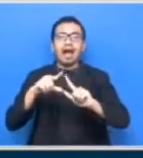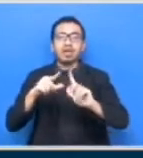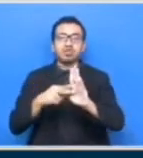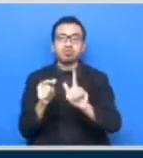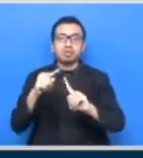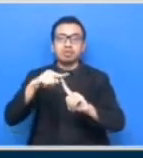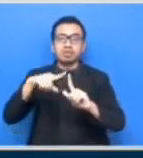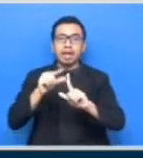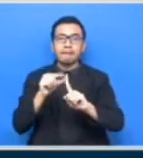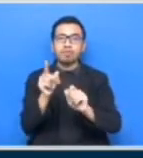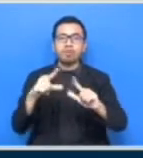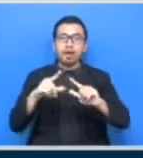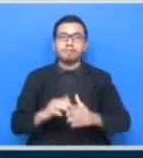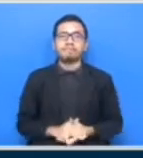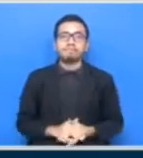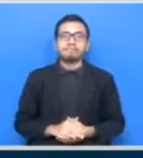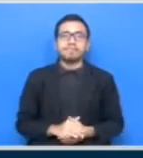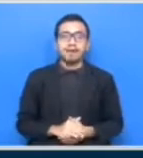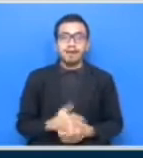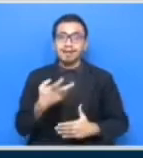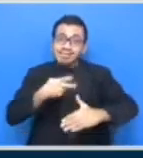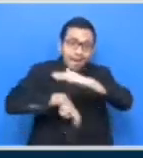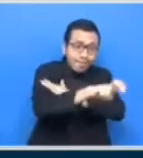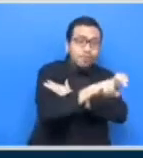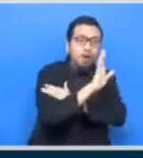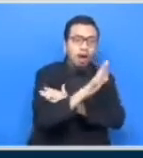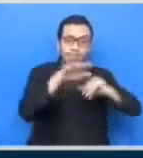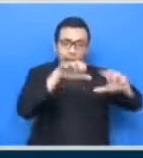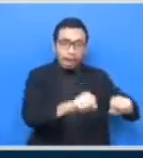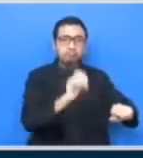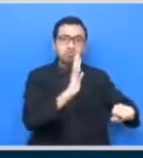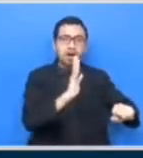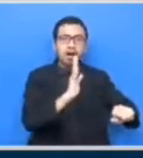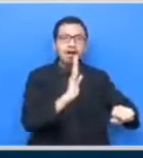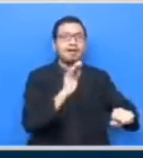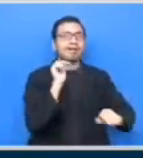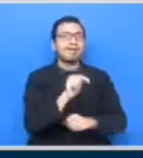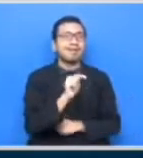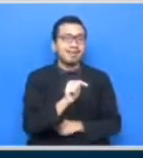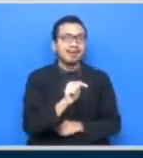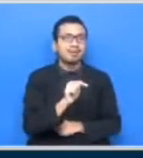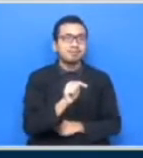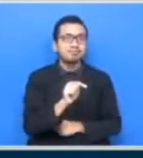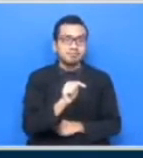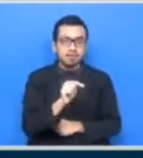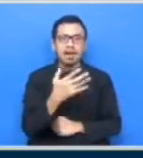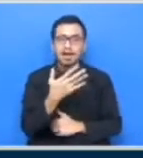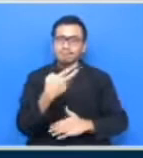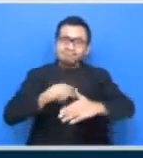kemudian kembali ditemukan kali ini kembali saudara Sari meninggalkan Rumah Sakit anutapura